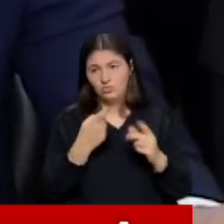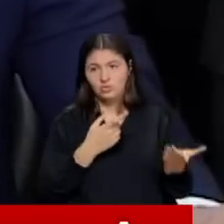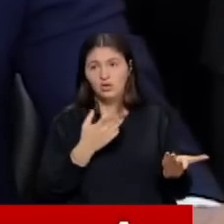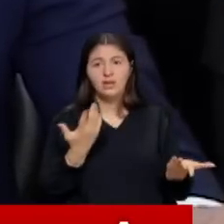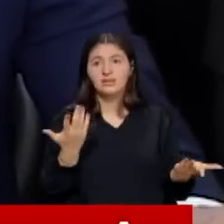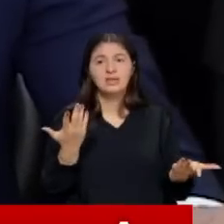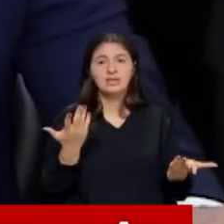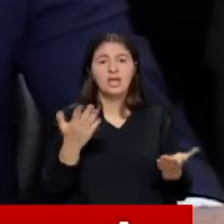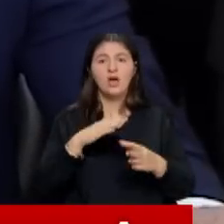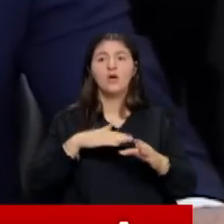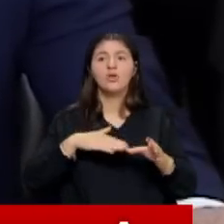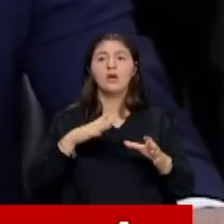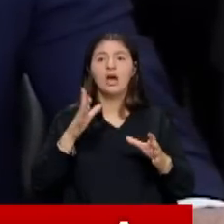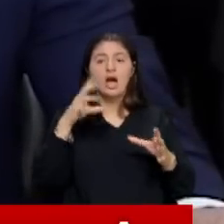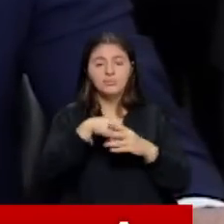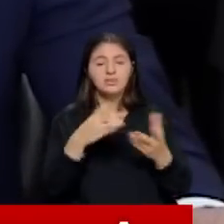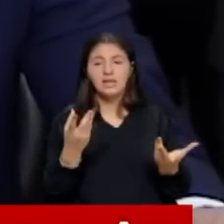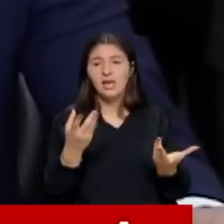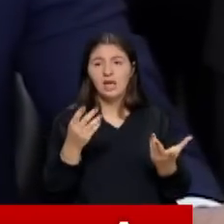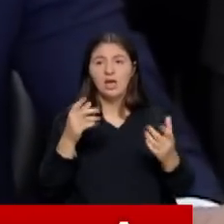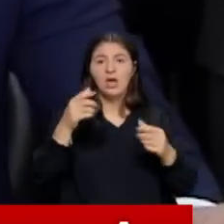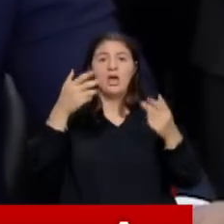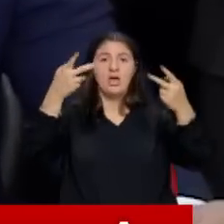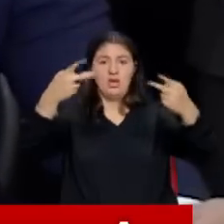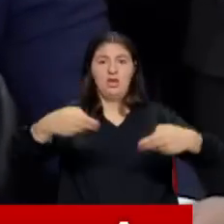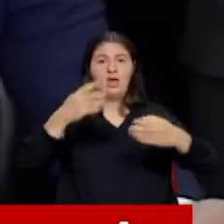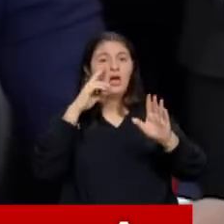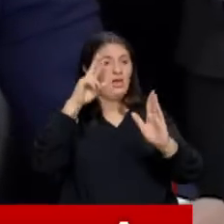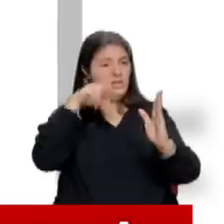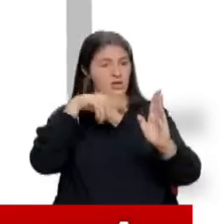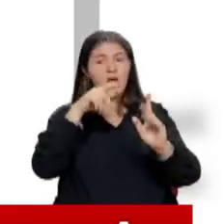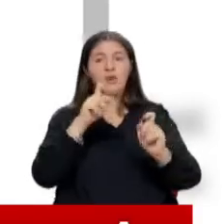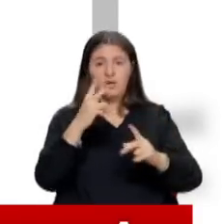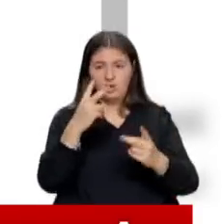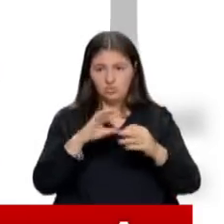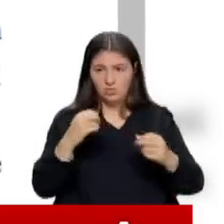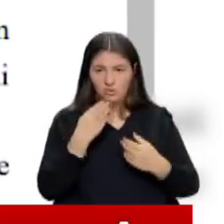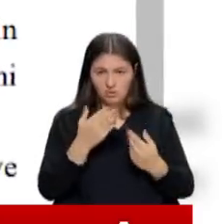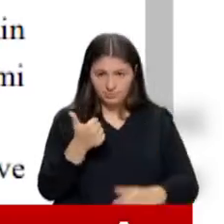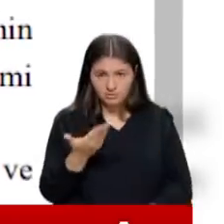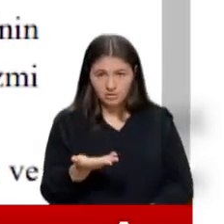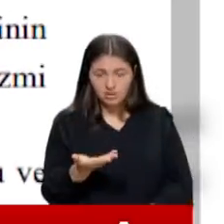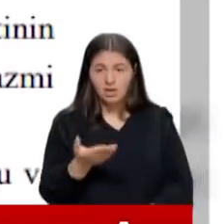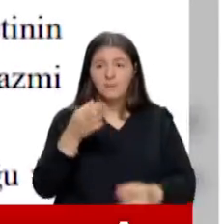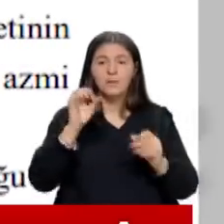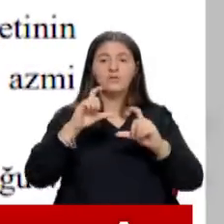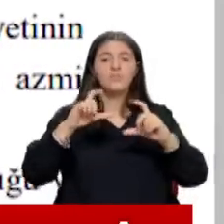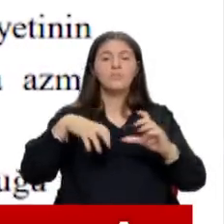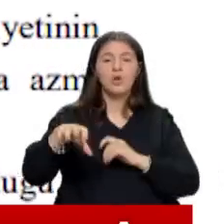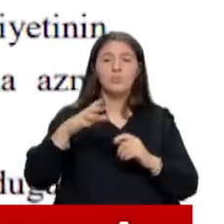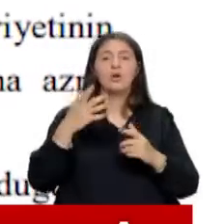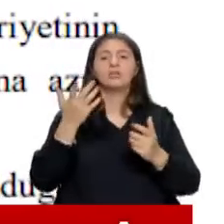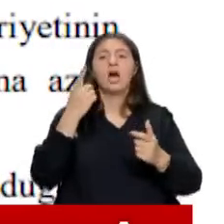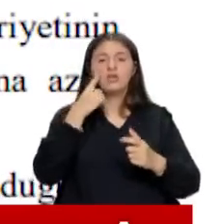nedir kapasitesi bakmadan iki cümle kurabilir mi ya mevcut anayasanın başlangıç bölümü